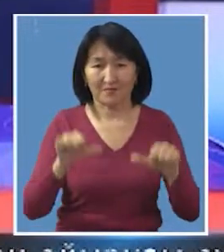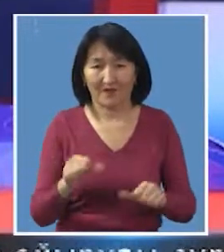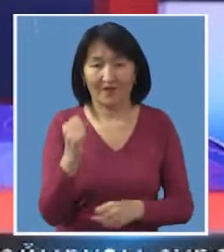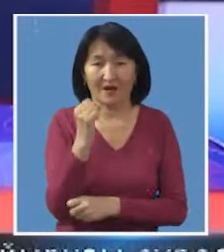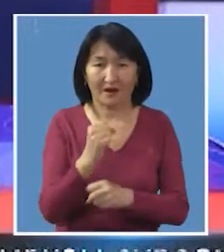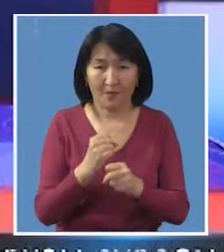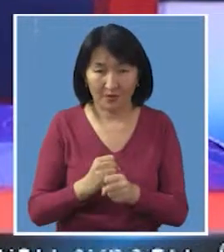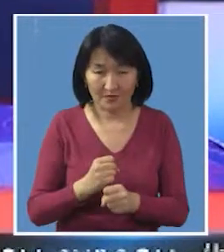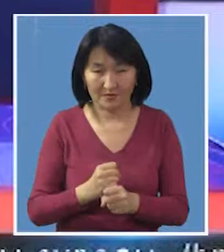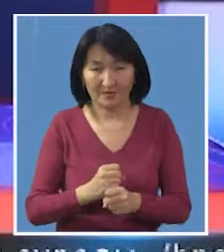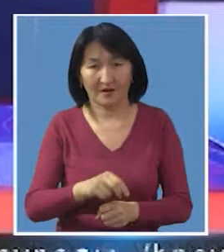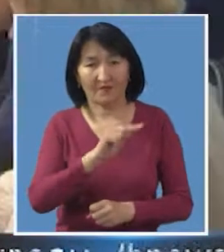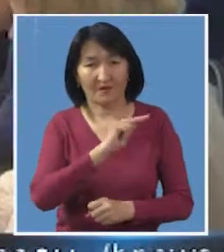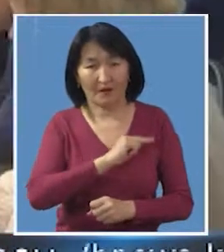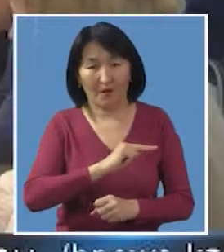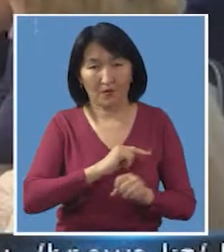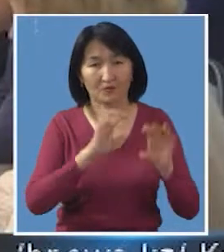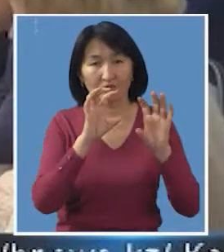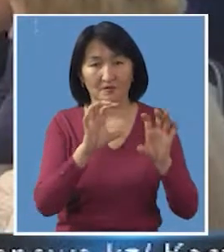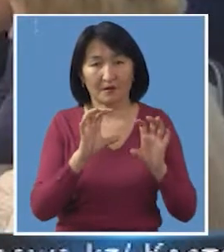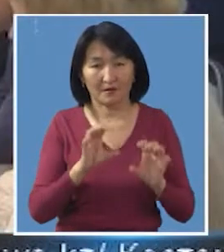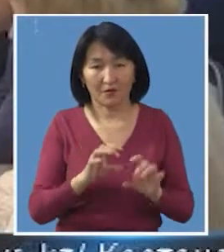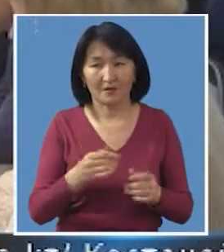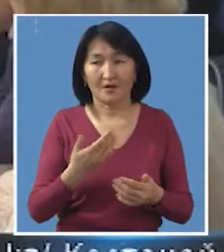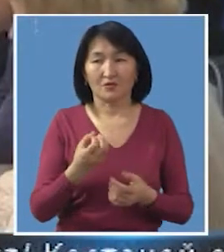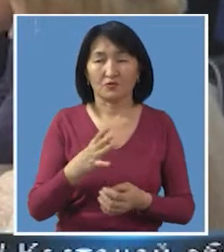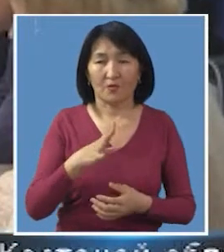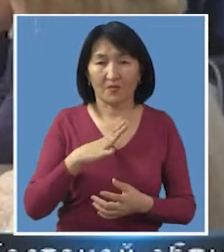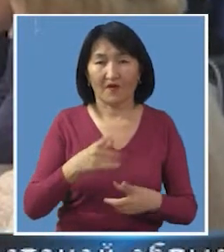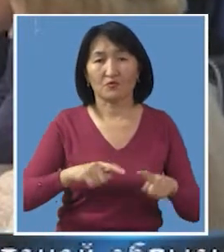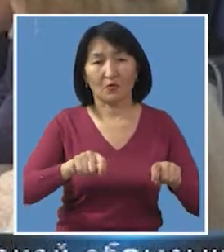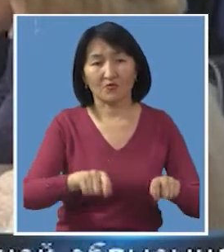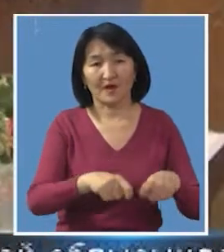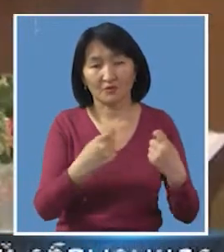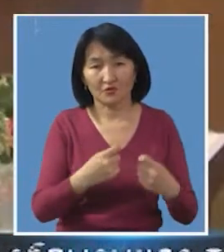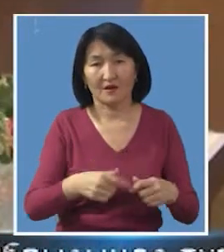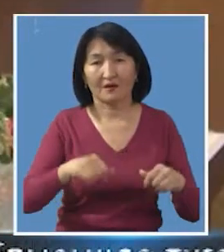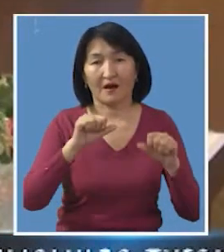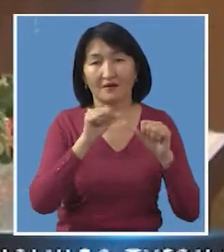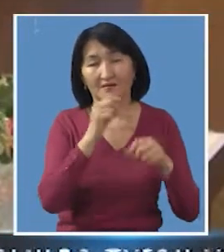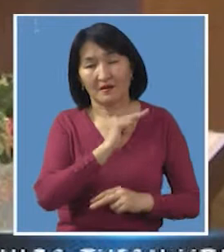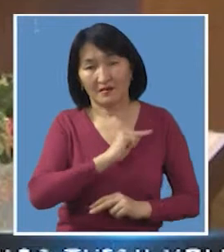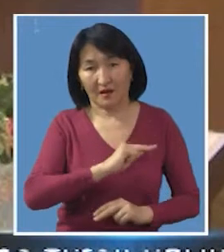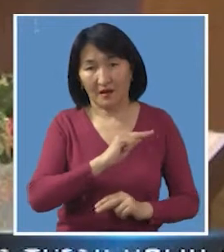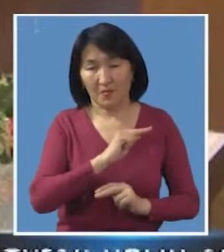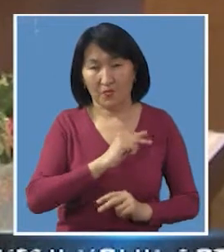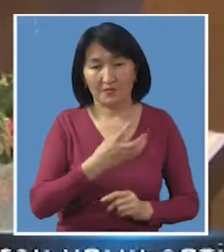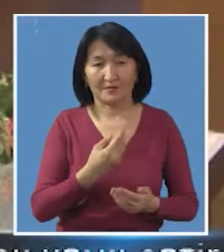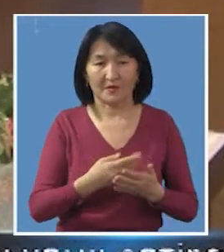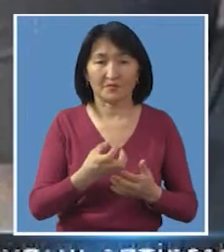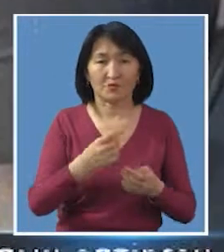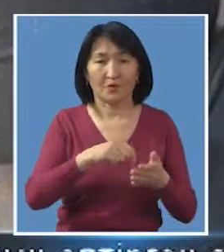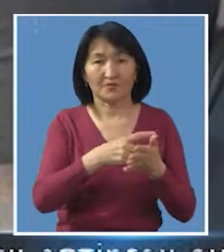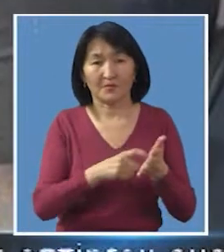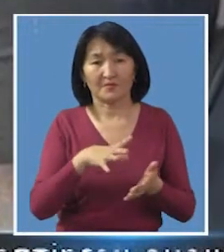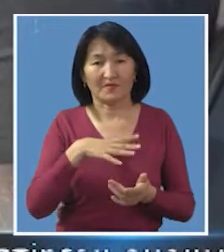өз құқықтарының бұзылатындығы туралы жиі айтады. Бүгінде кәсіпорын мекемелерде кешіктірілген жалақы, өтелмеген